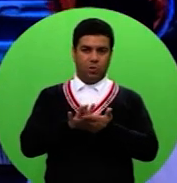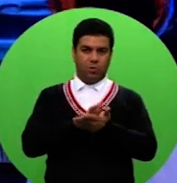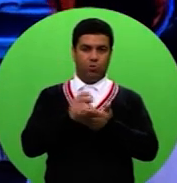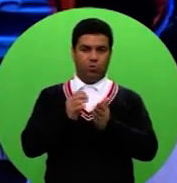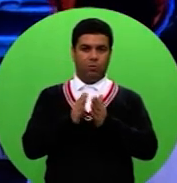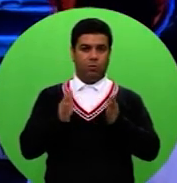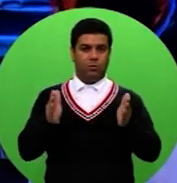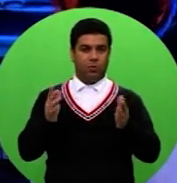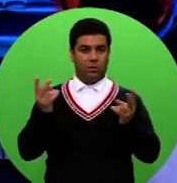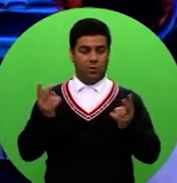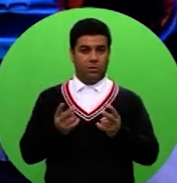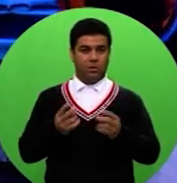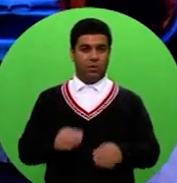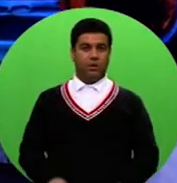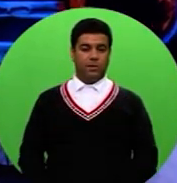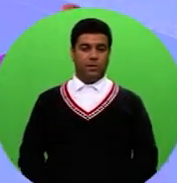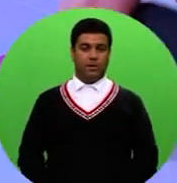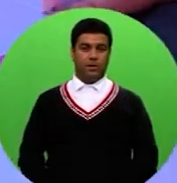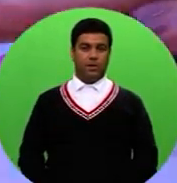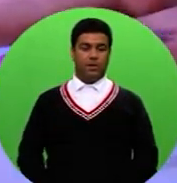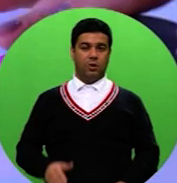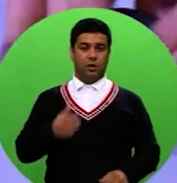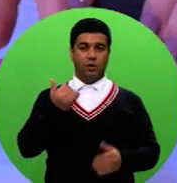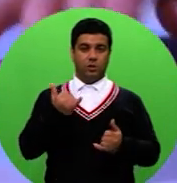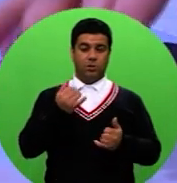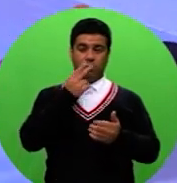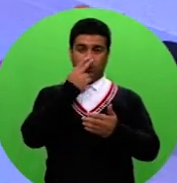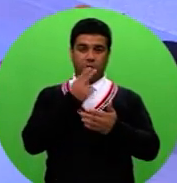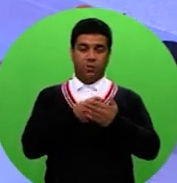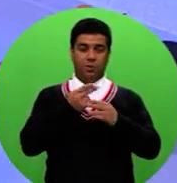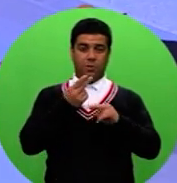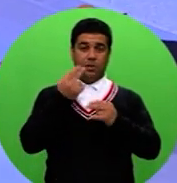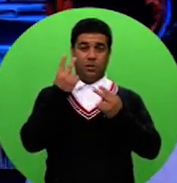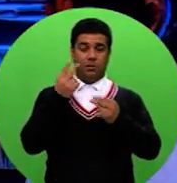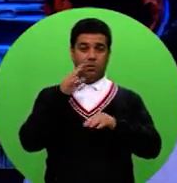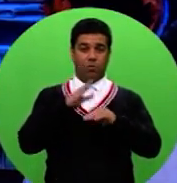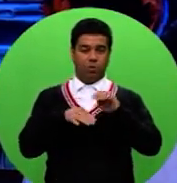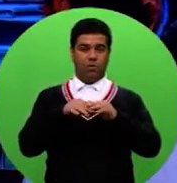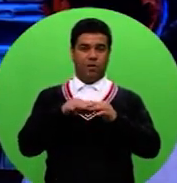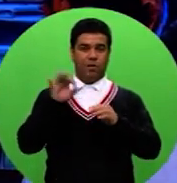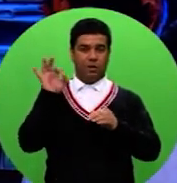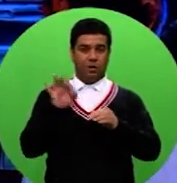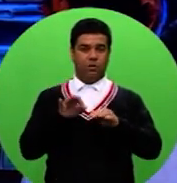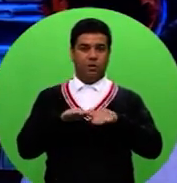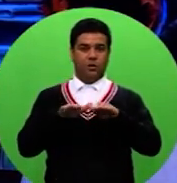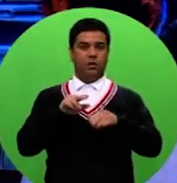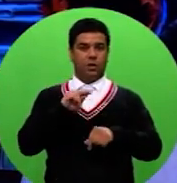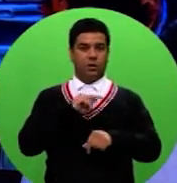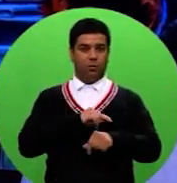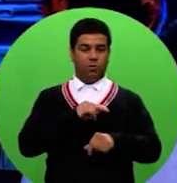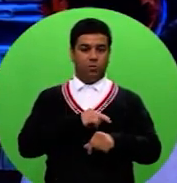немножко покатать. Чуть-чуть покатать. А теперь посмотрите, я двумя руками сразу